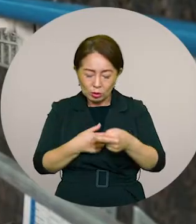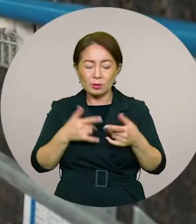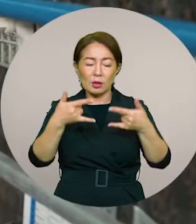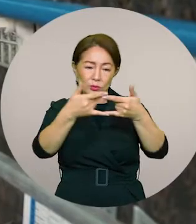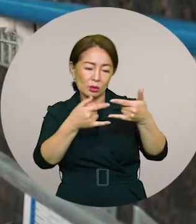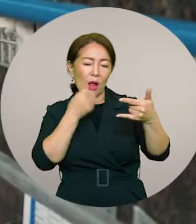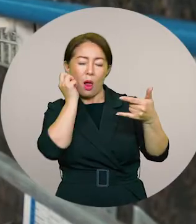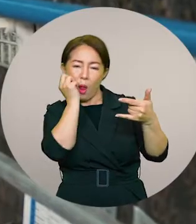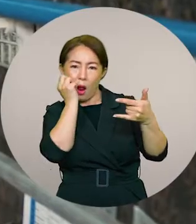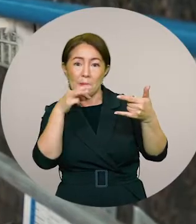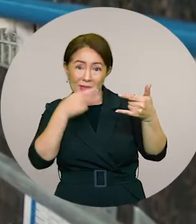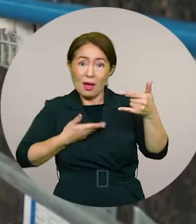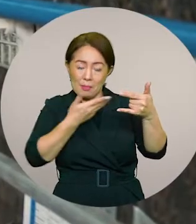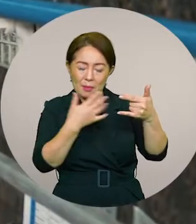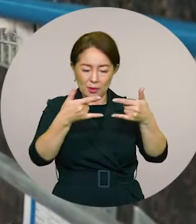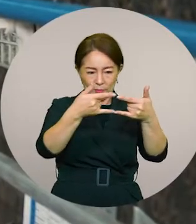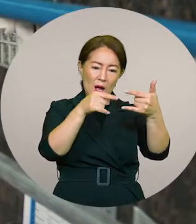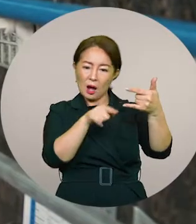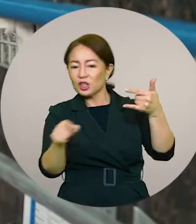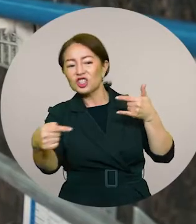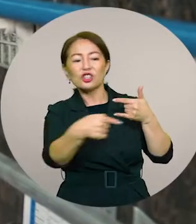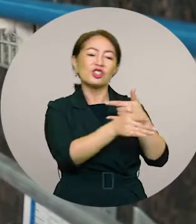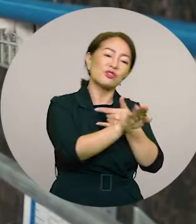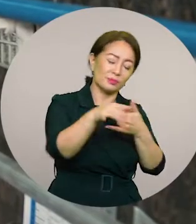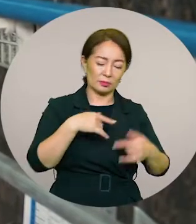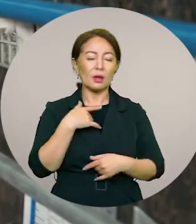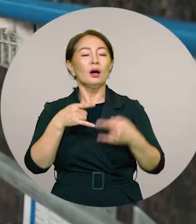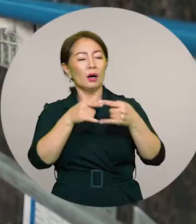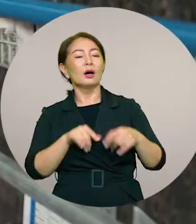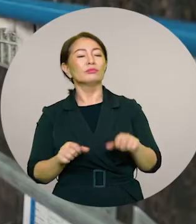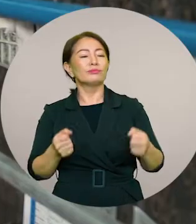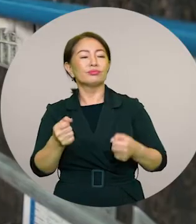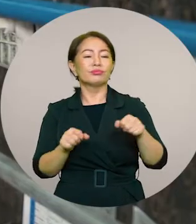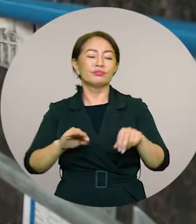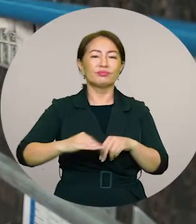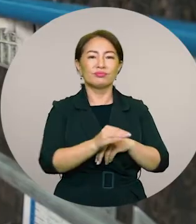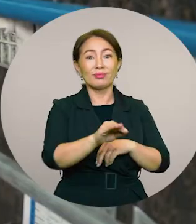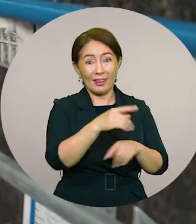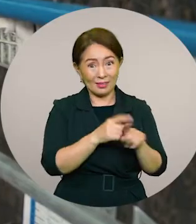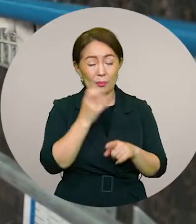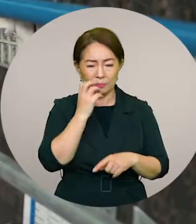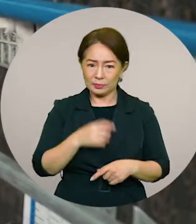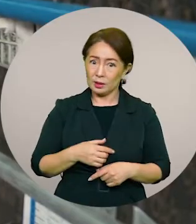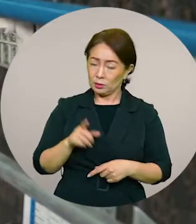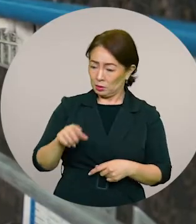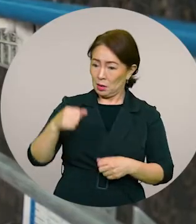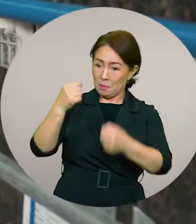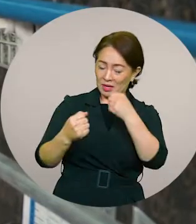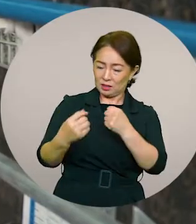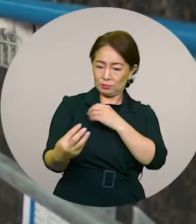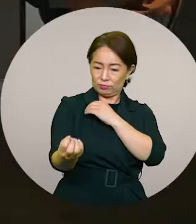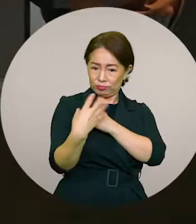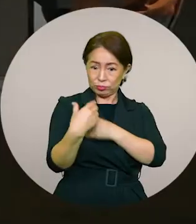хяналтын өрөөнөөс манай юуны эвэрсгийн хяналтын өрөөн маань Тэгээ энэ чинь бас нөгөө нэг машин өөрөө мэдээлэл өгдөг